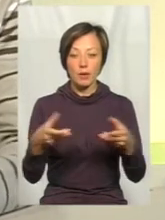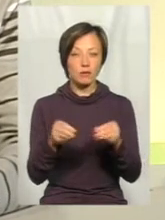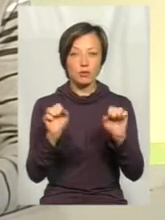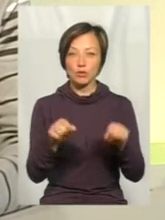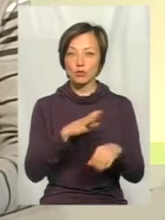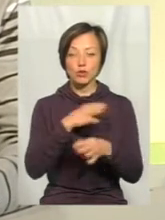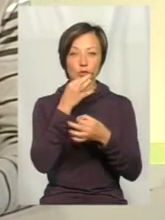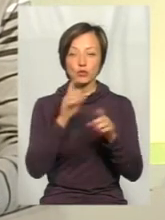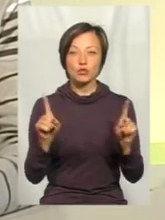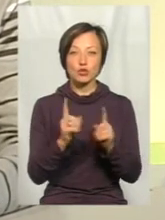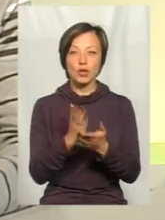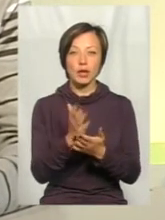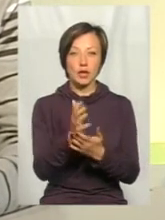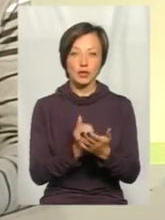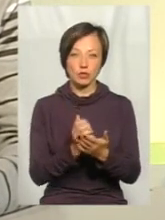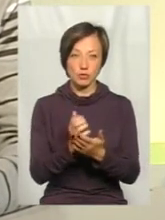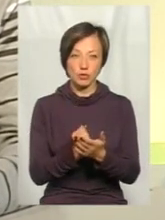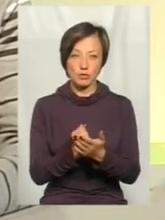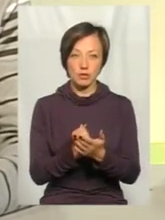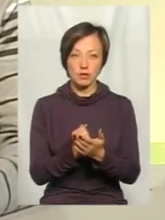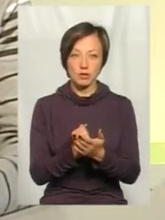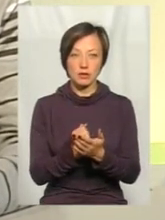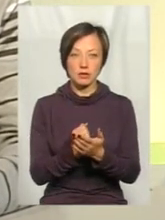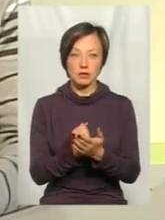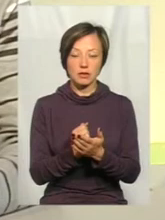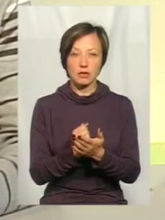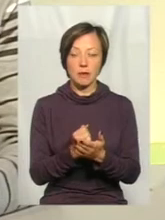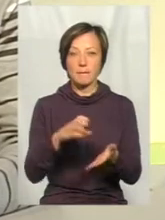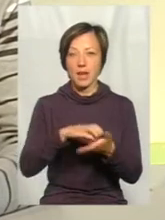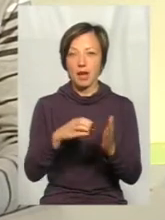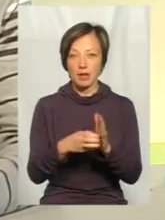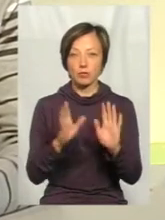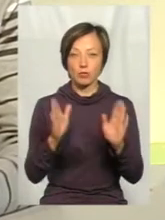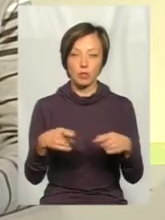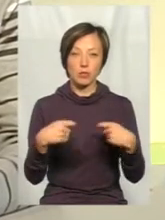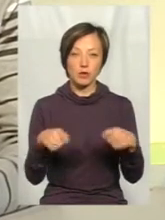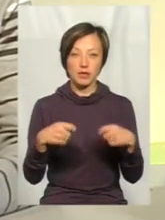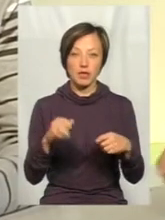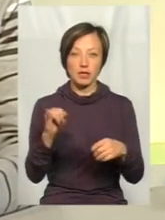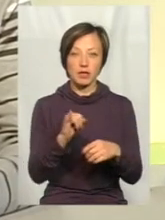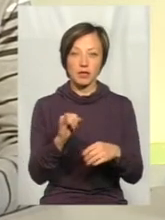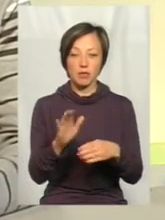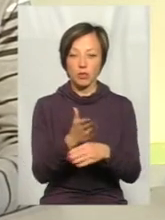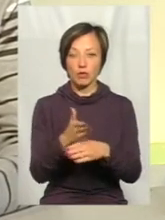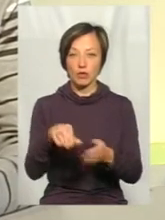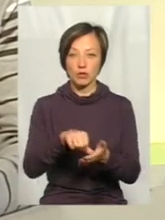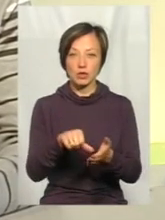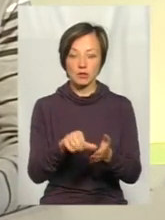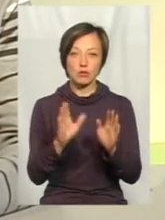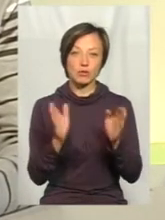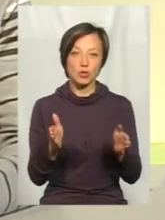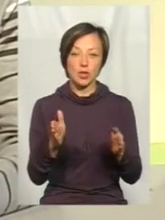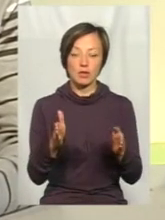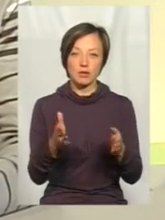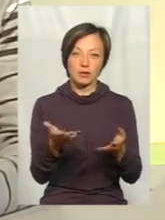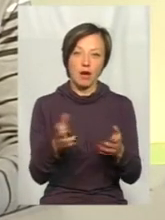бути будь-що, що є ресурсом. Да, там, ми тоді брикети будемо також продавати, і по долі участі співінвестори будуть його